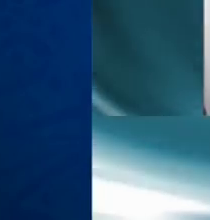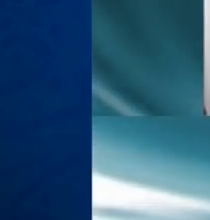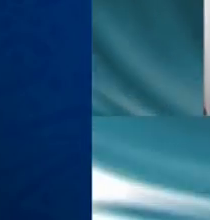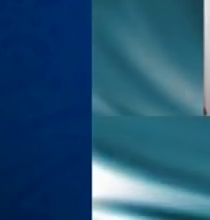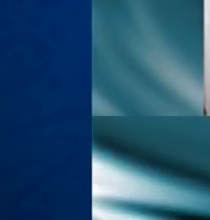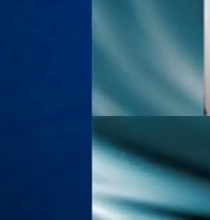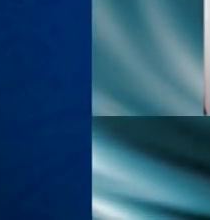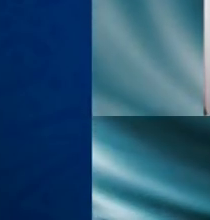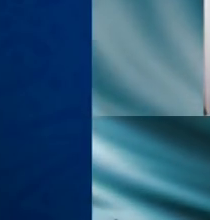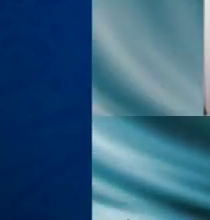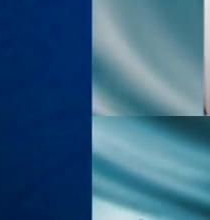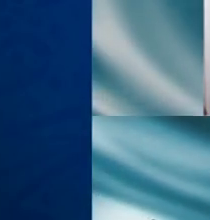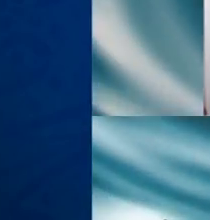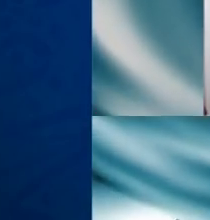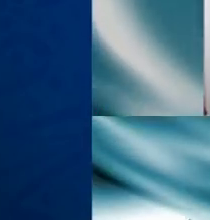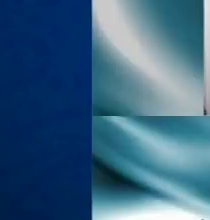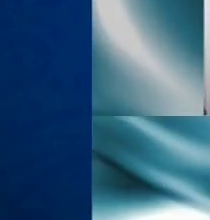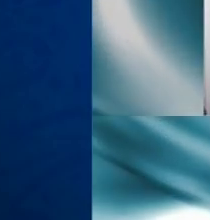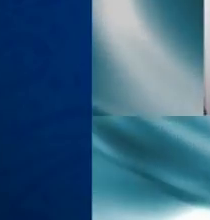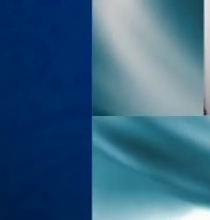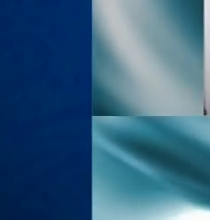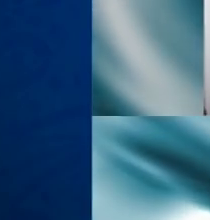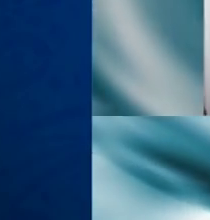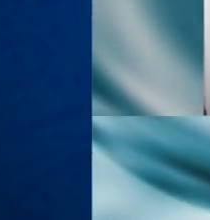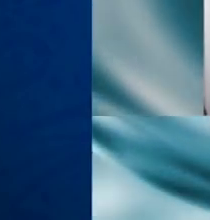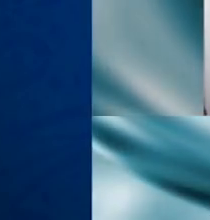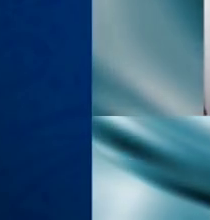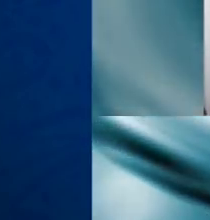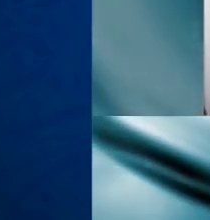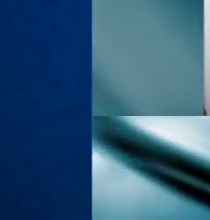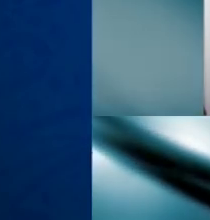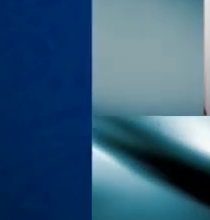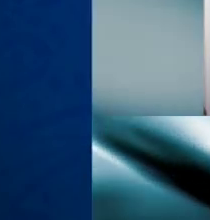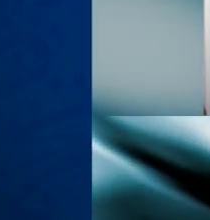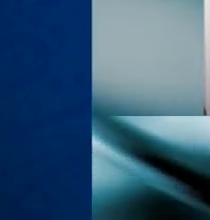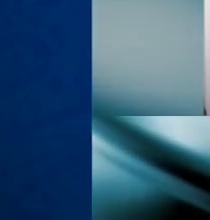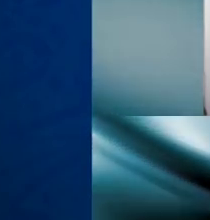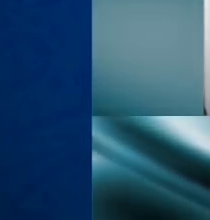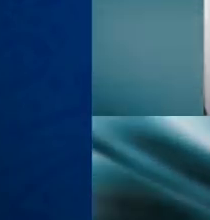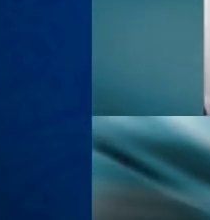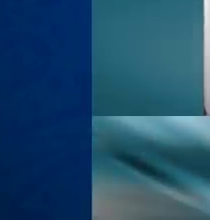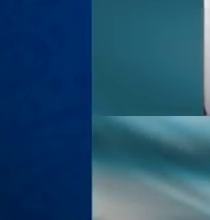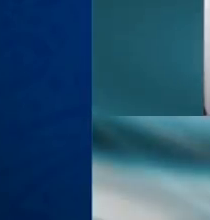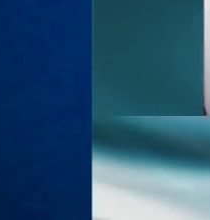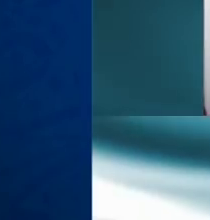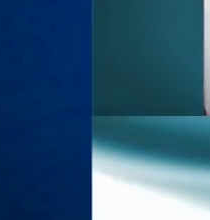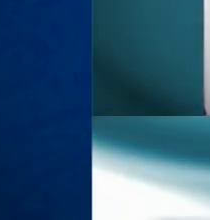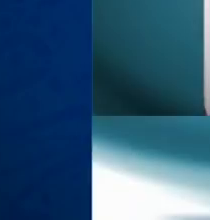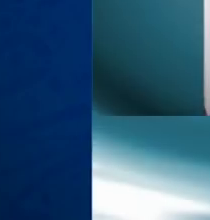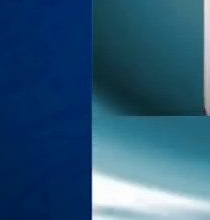namozimizga ruh kiritmoqchimiz. Biz oliy maqom namoz o'qib, savobni ko'proq olib,